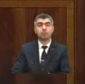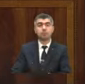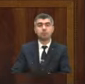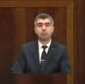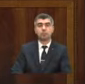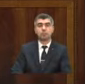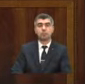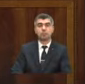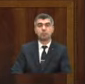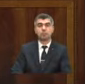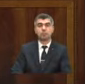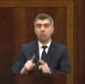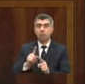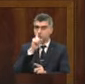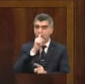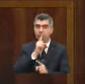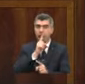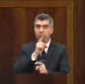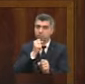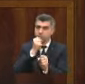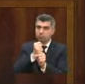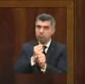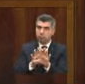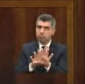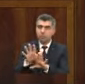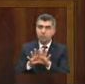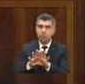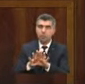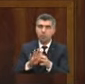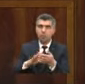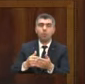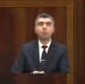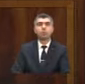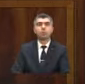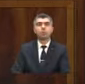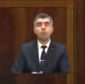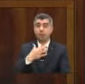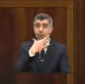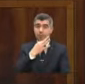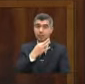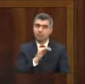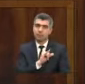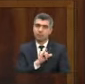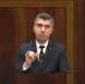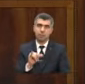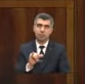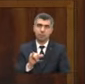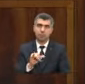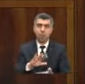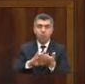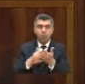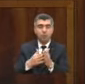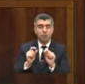واحد طموح كبير، وهناك الآن اشتغال. بطبيعة الحال هذا شيء ماشي سهل، هناك تصور